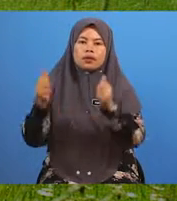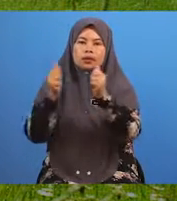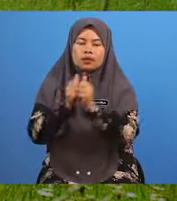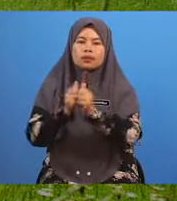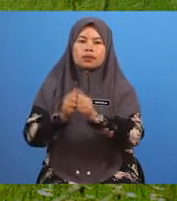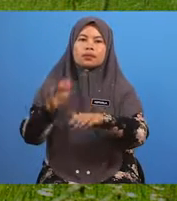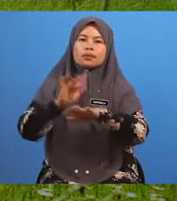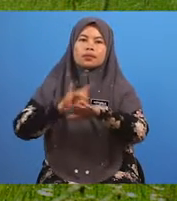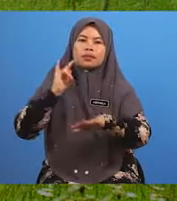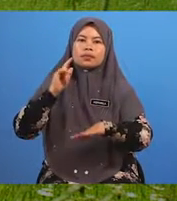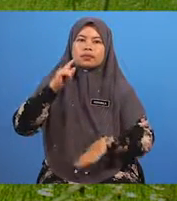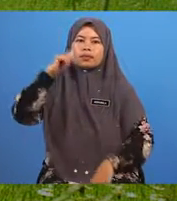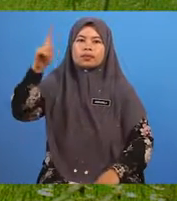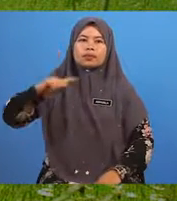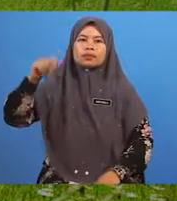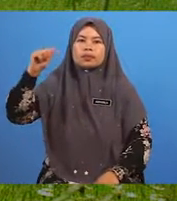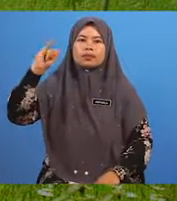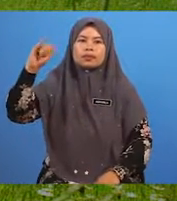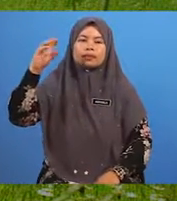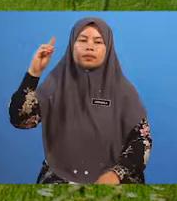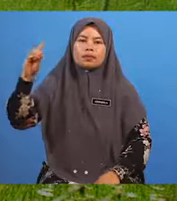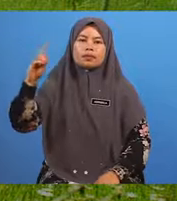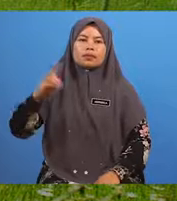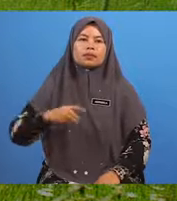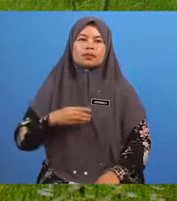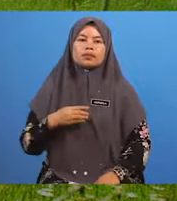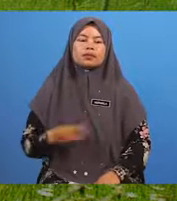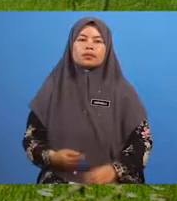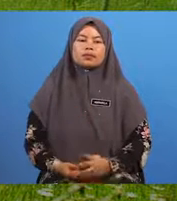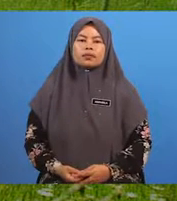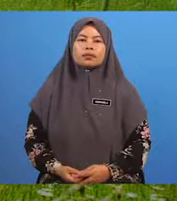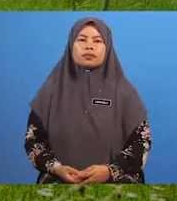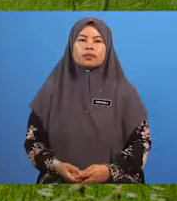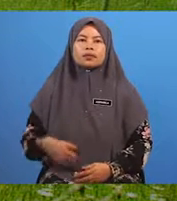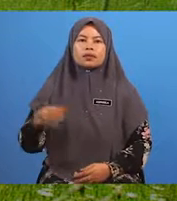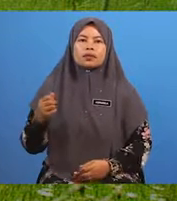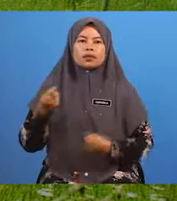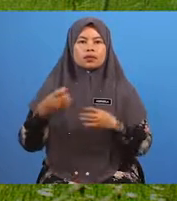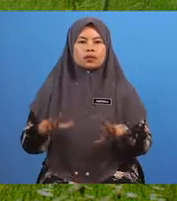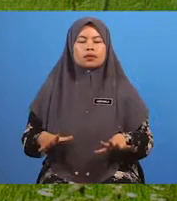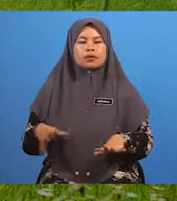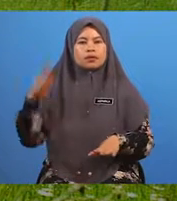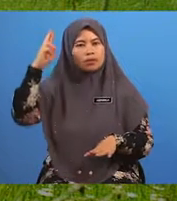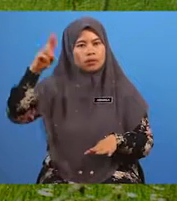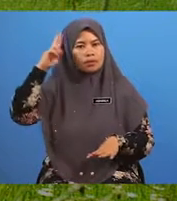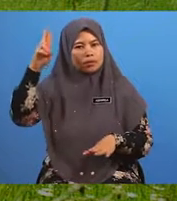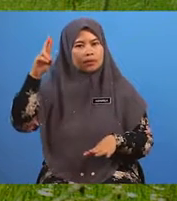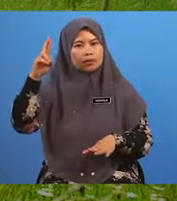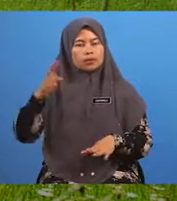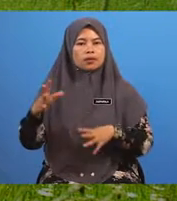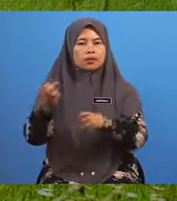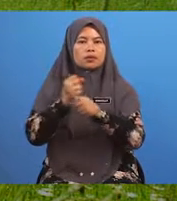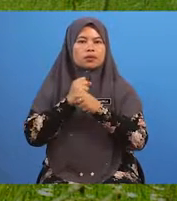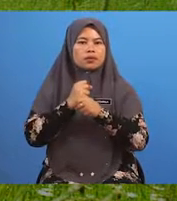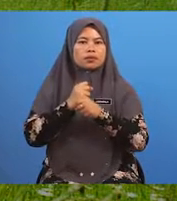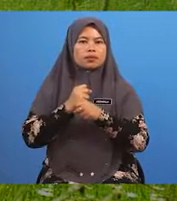Muhammad. Setelah Allah menurunkan ayat 5 surah Al-Ahzab ini, Rasulullah sallallahu alaihi wasallam menasabkan kembali